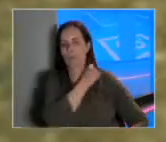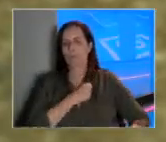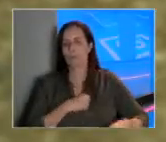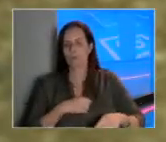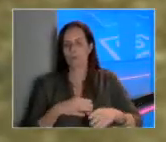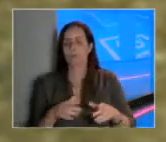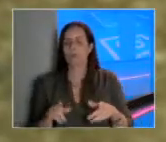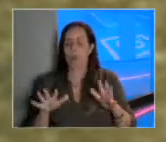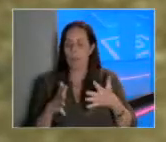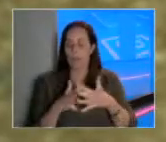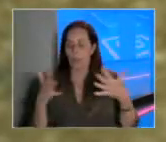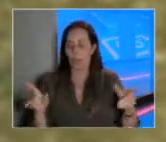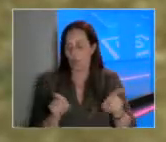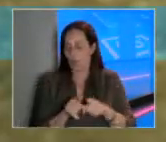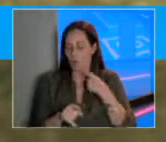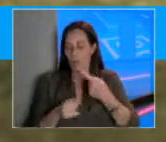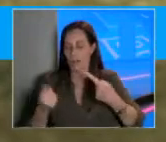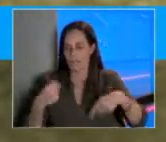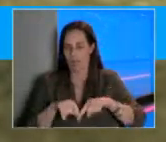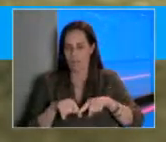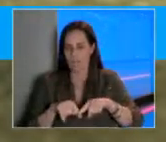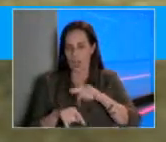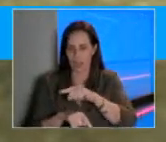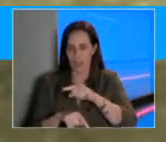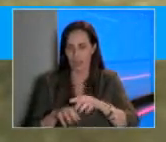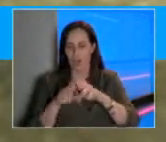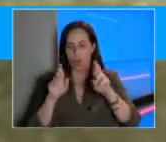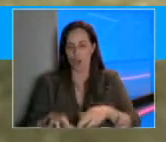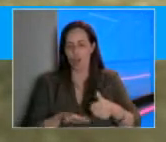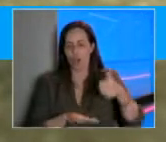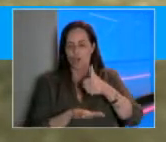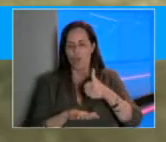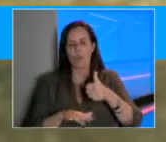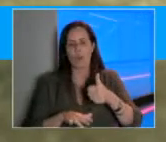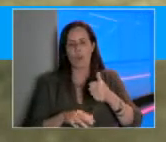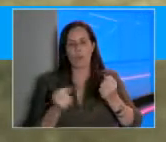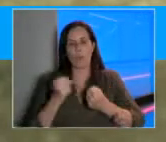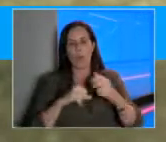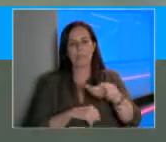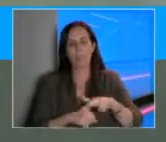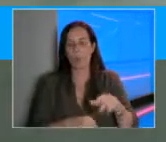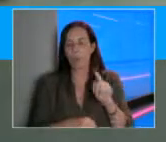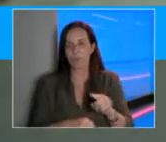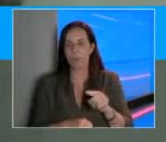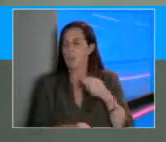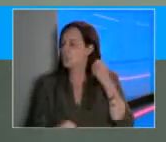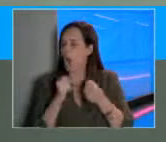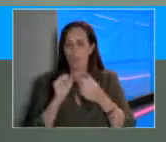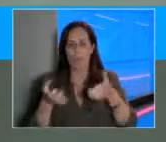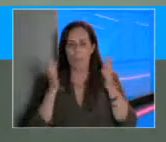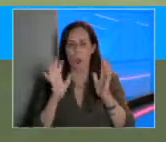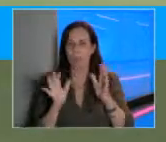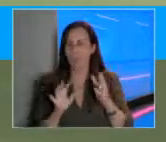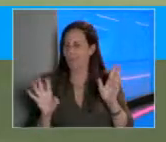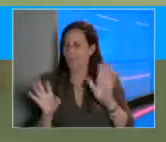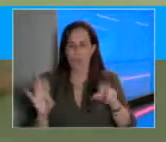הוא, וכפי שהציג את זה היום בוועדה, אמיר אסרח, ראש הרשות לתחבורה ציבורית, משרד התחבורה, הוא שקשה מאוד, עד